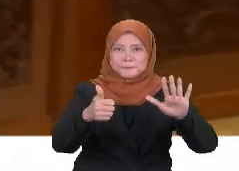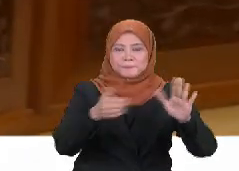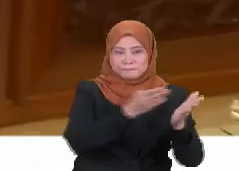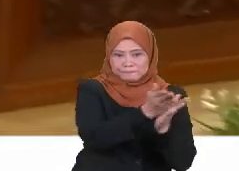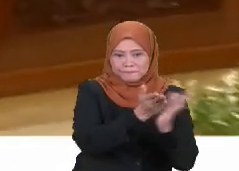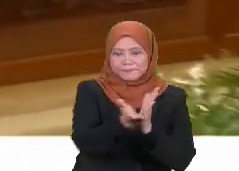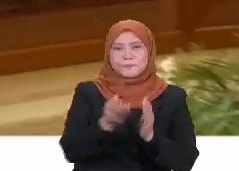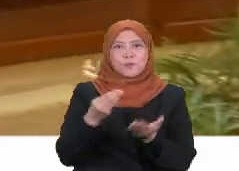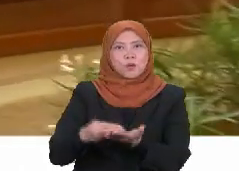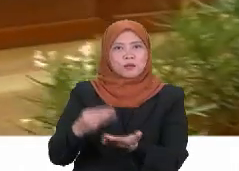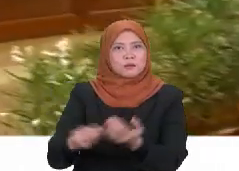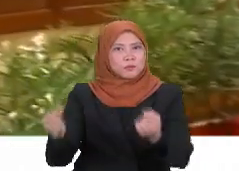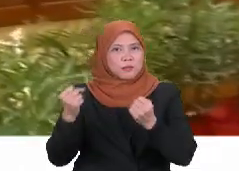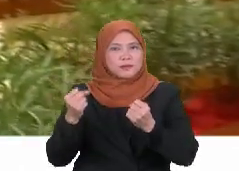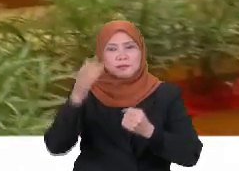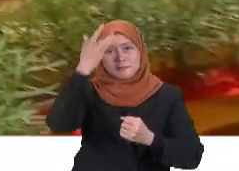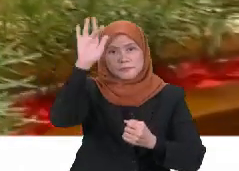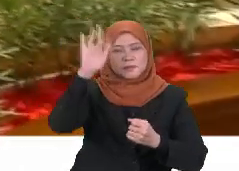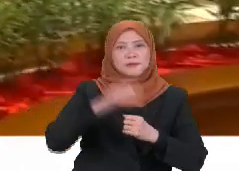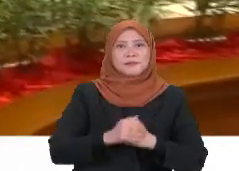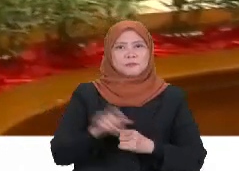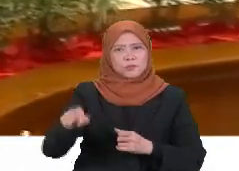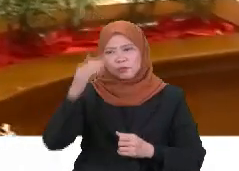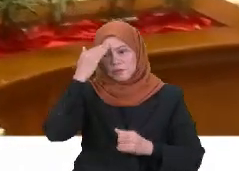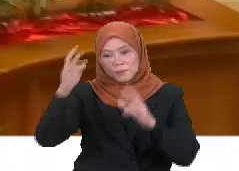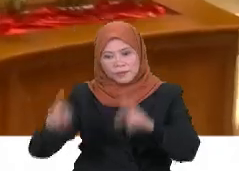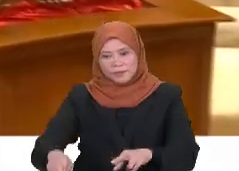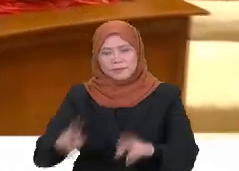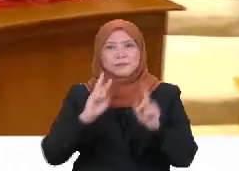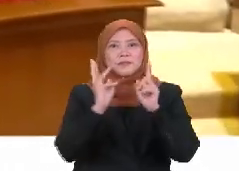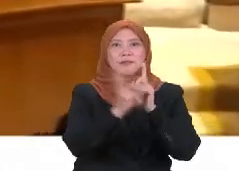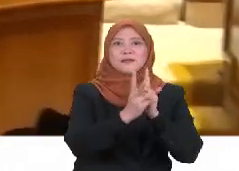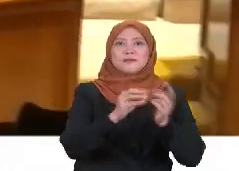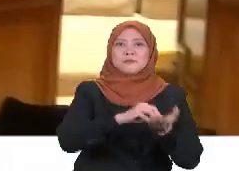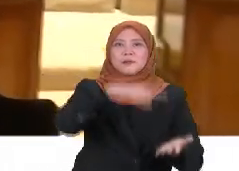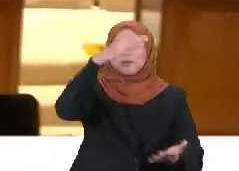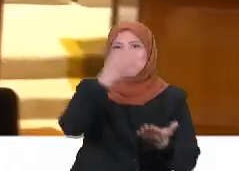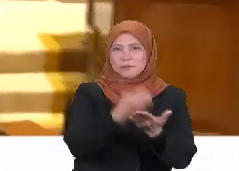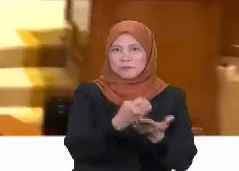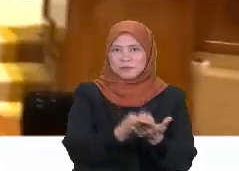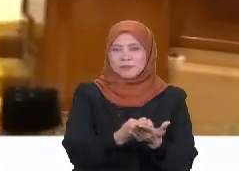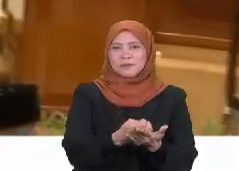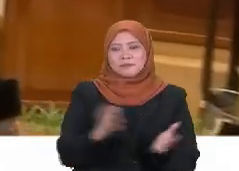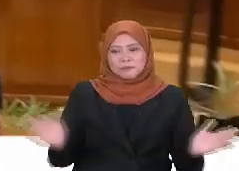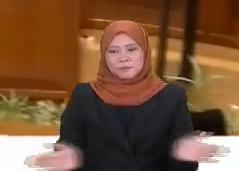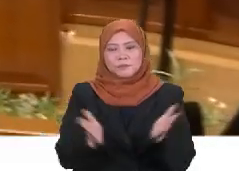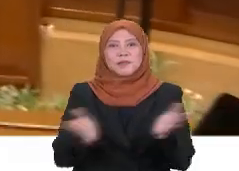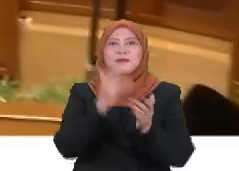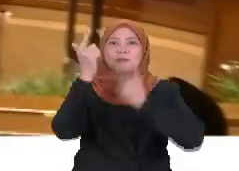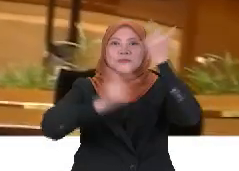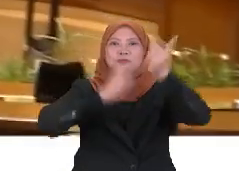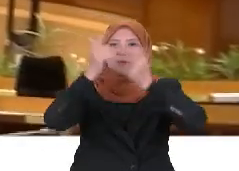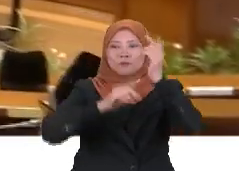seperti kewangan teguh dan lestari, cakna rakyat, kebajikan, memakmurkan ekonomi, galakan pelancongan